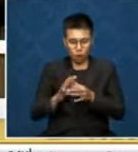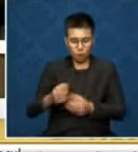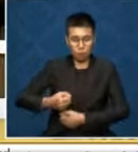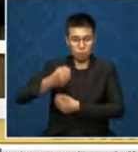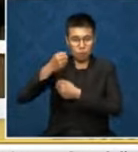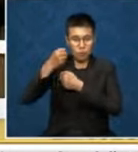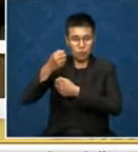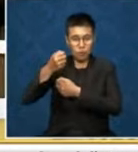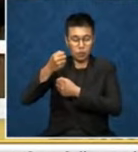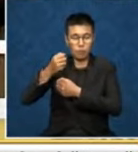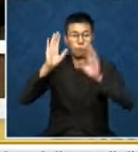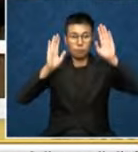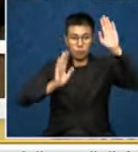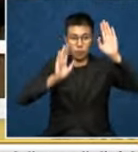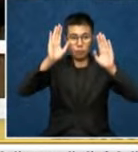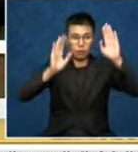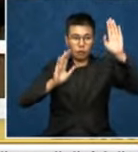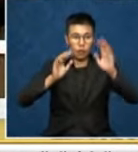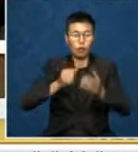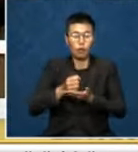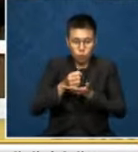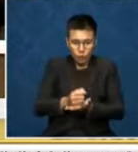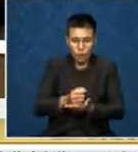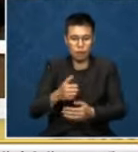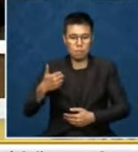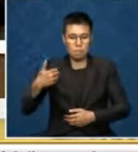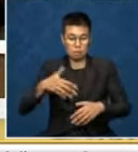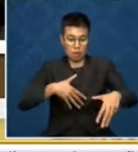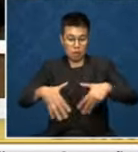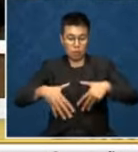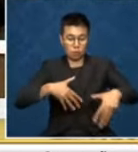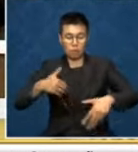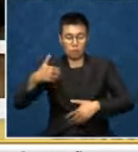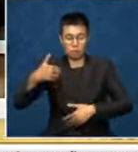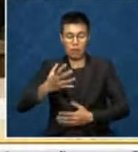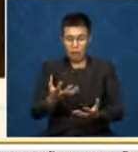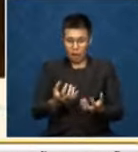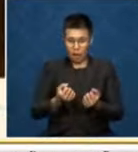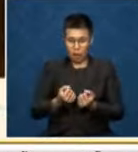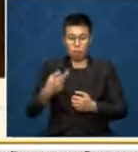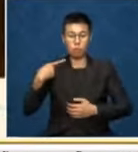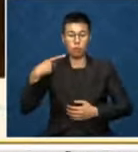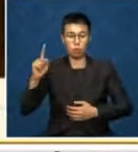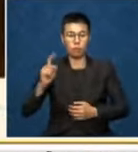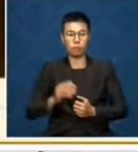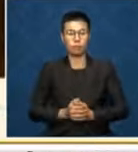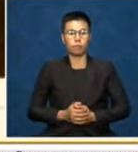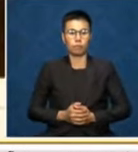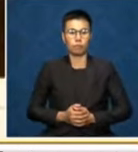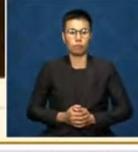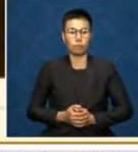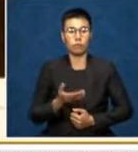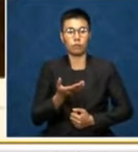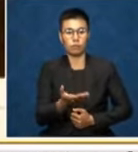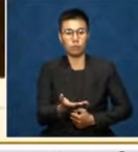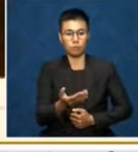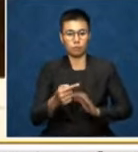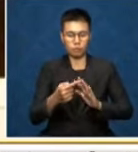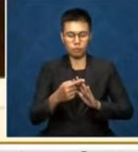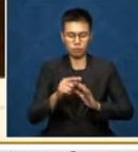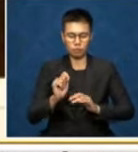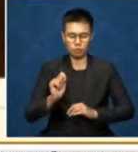ภาและสามารถทำให้เกิดประโยชน์กับประชาชนได้ขอบคุณท่านประธานครับ ครับขอบคุณมากครับเชิญท่านเท่าพิภพลิ้มจิตก